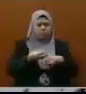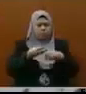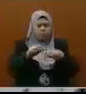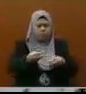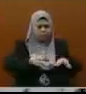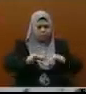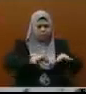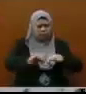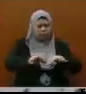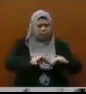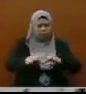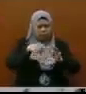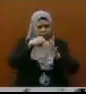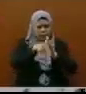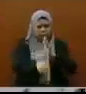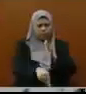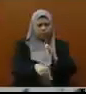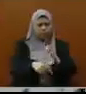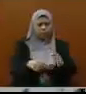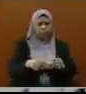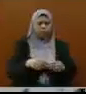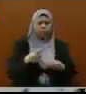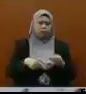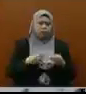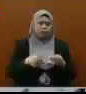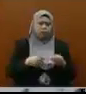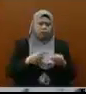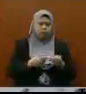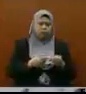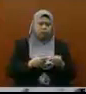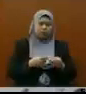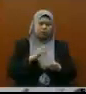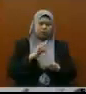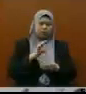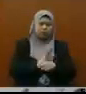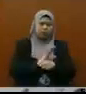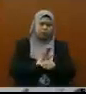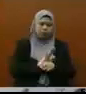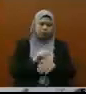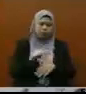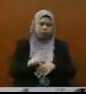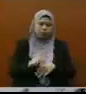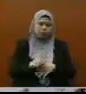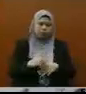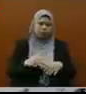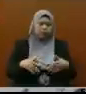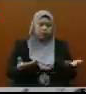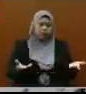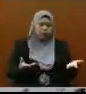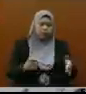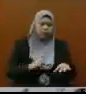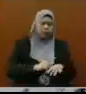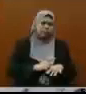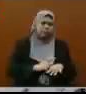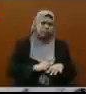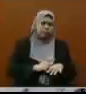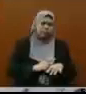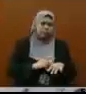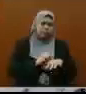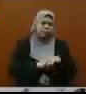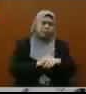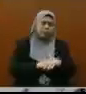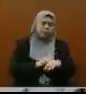jelas berkenaan dengan SBC ini ataupun Selangor Business Capital ini daripada segi timeline-nya ataupun daripada segi garis